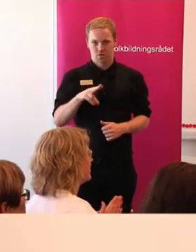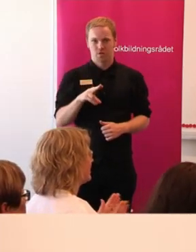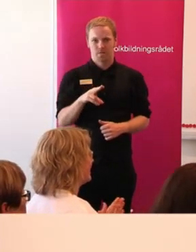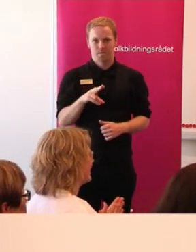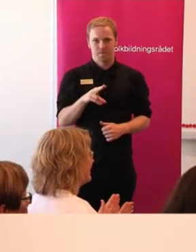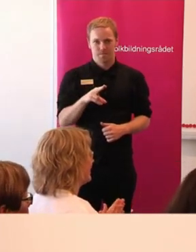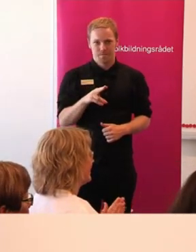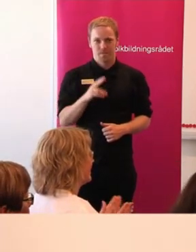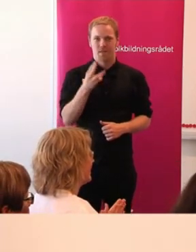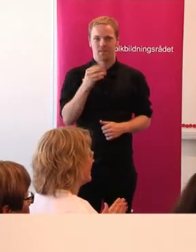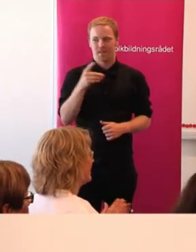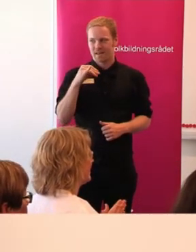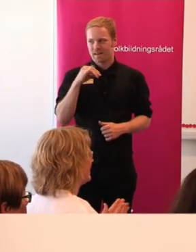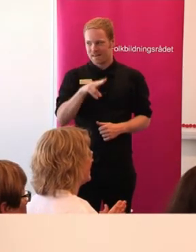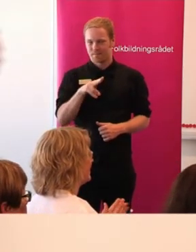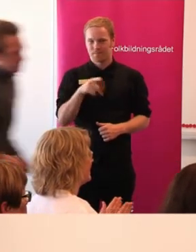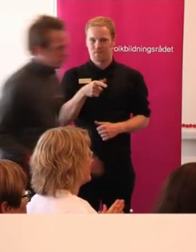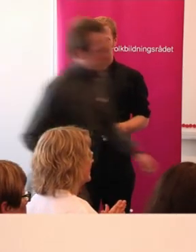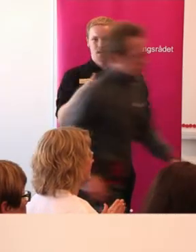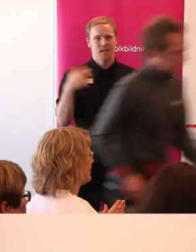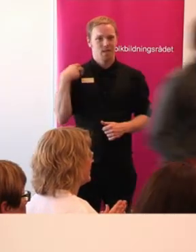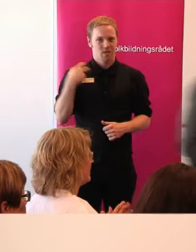Folkbildningsrådet. Då hänger du den på örat.